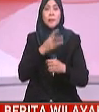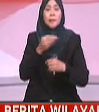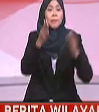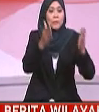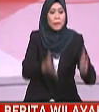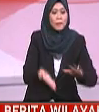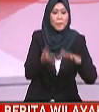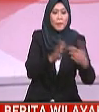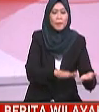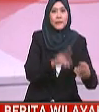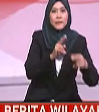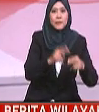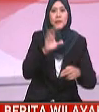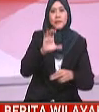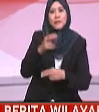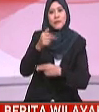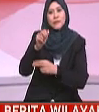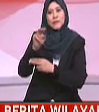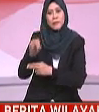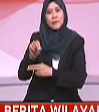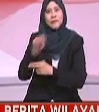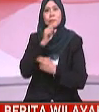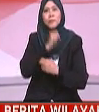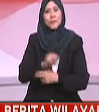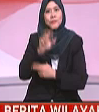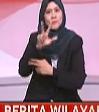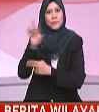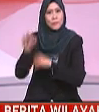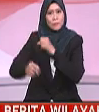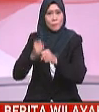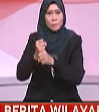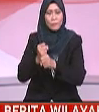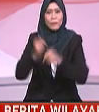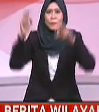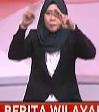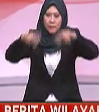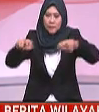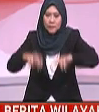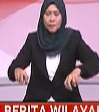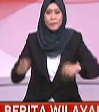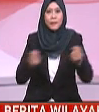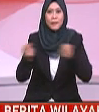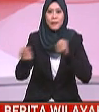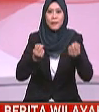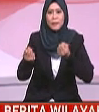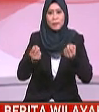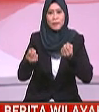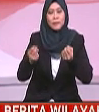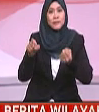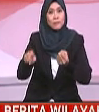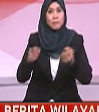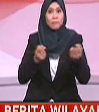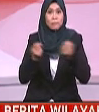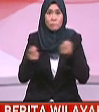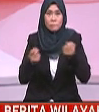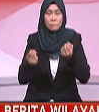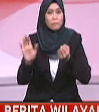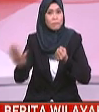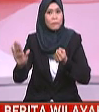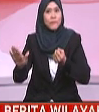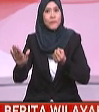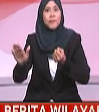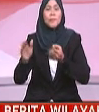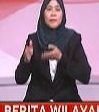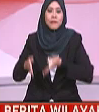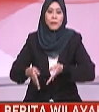dikenali sebagai Chin Yao Chu, 39 tahun. Siasatan mendapati kenderaan pacuan empat roda yang dipandu mangsa